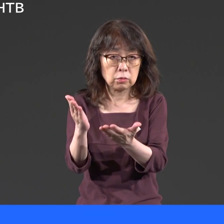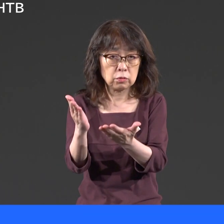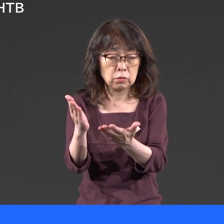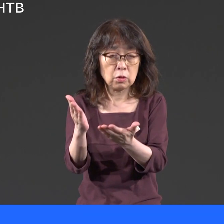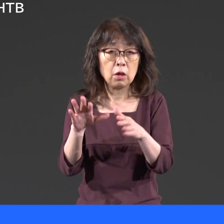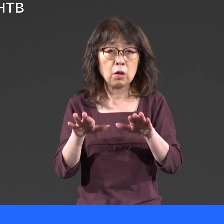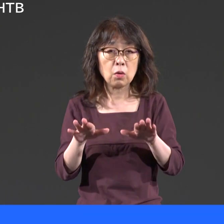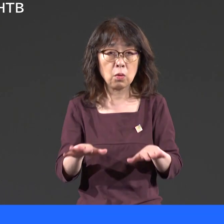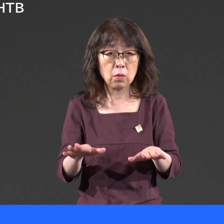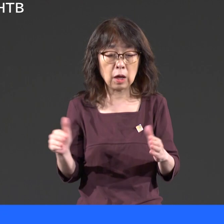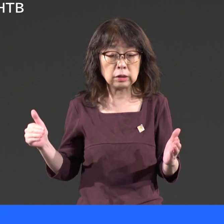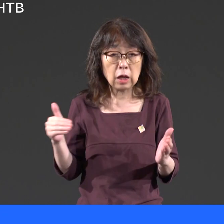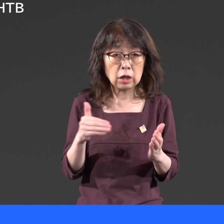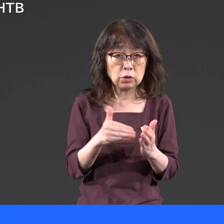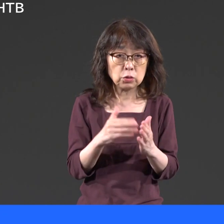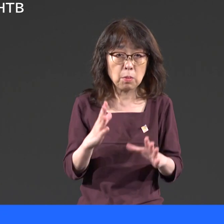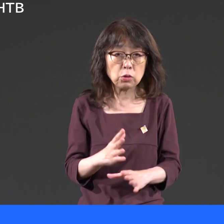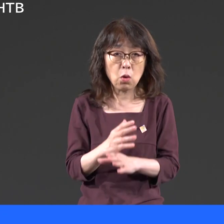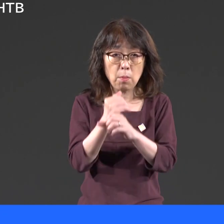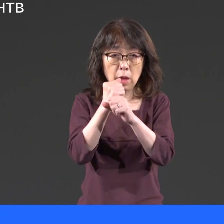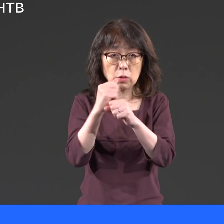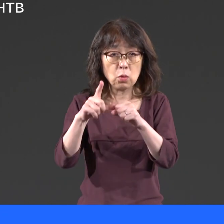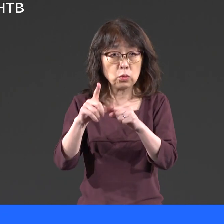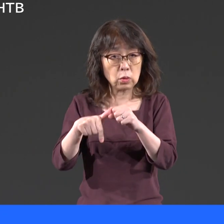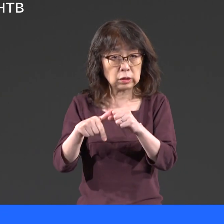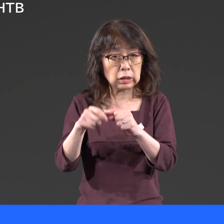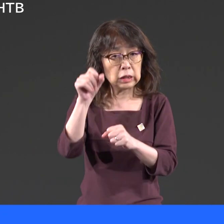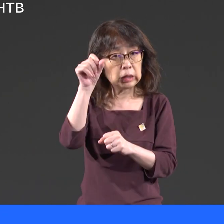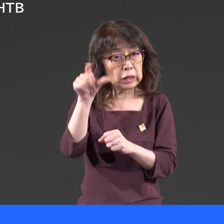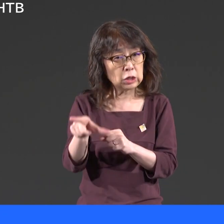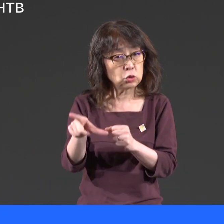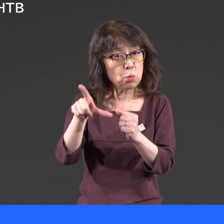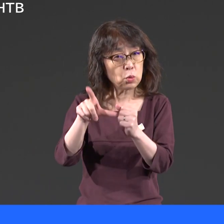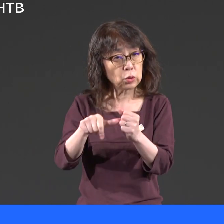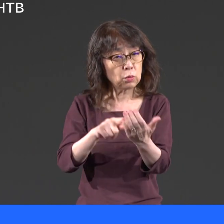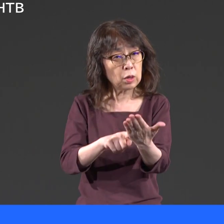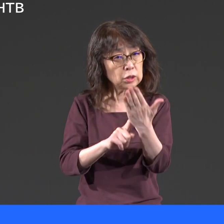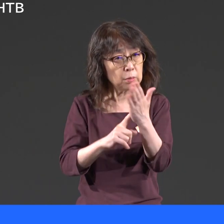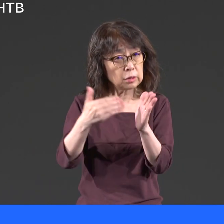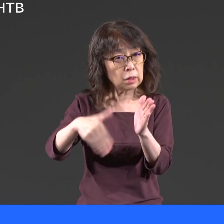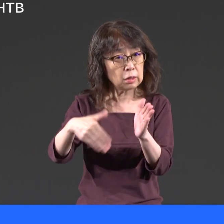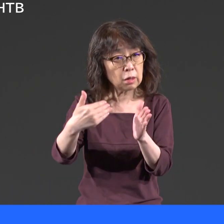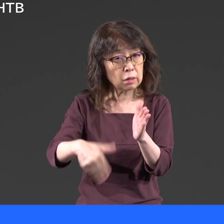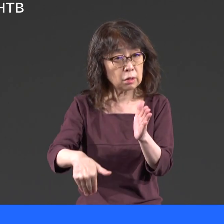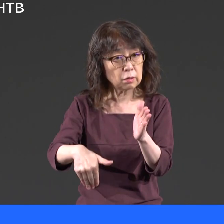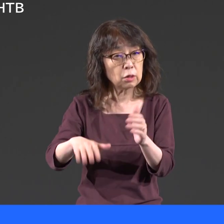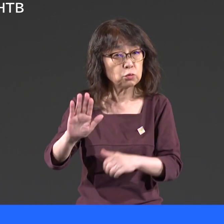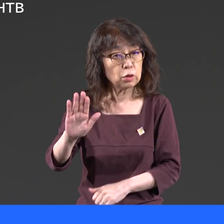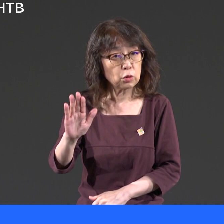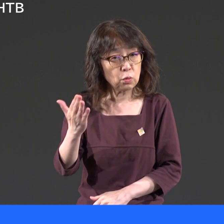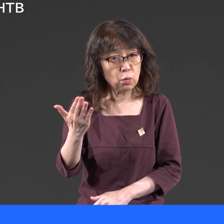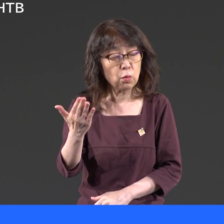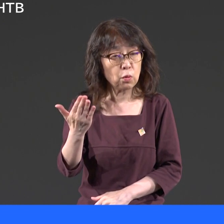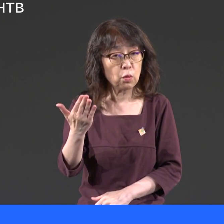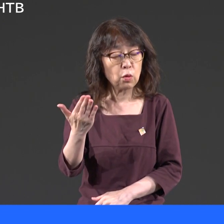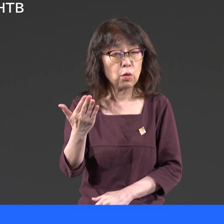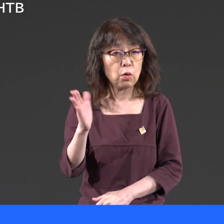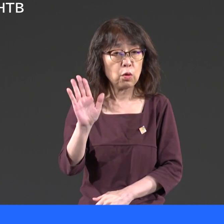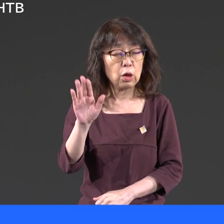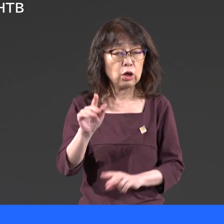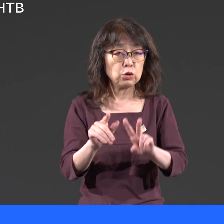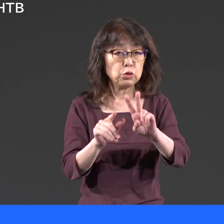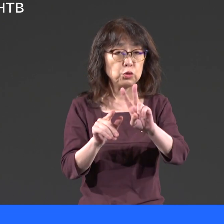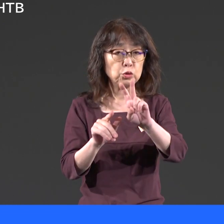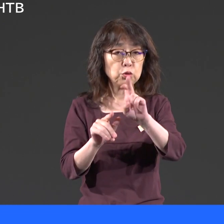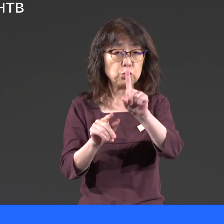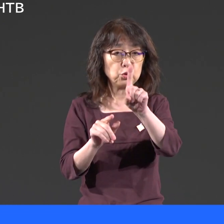今回最終まとめの時期、月曜日段階では示されてなかったと思うんですけれども、うん、かたや12月に IOC の